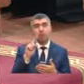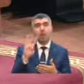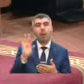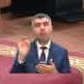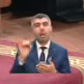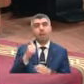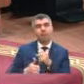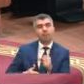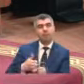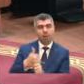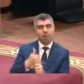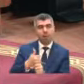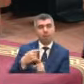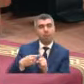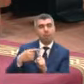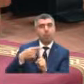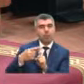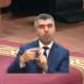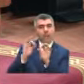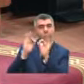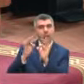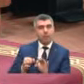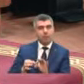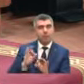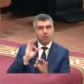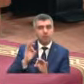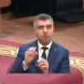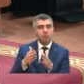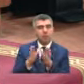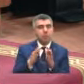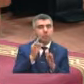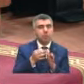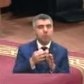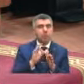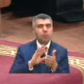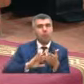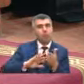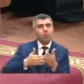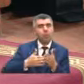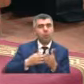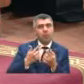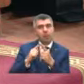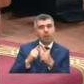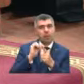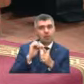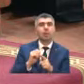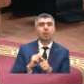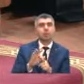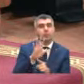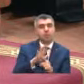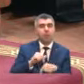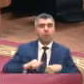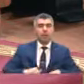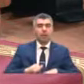أننا نزيدوا في هذا العدد باش نحلوا الآفاق لهاد الفئة من الأعوان ديال وزارة